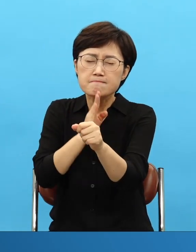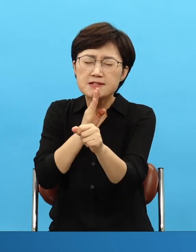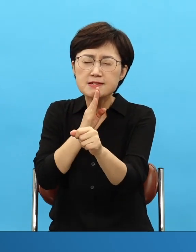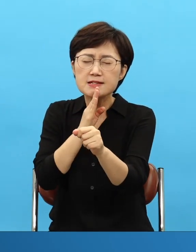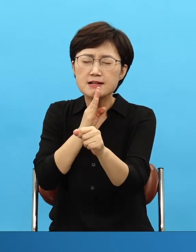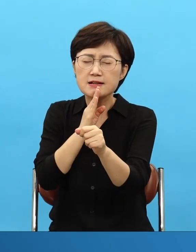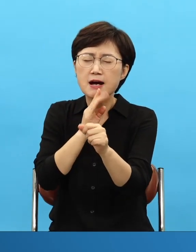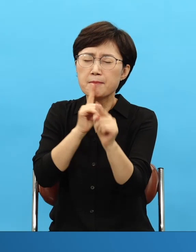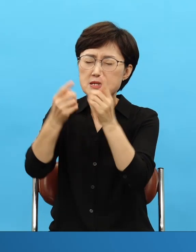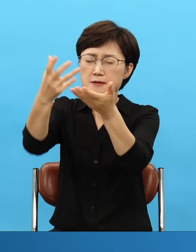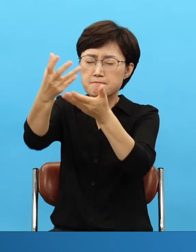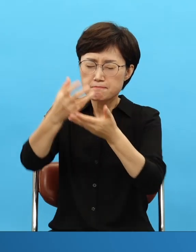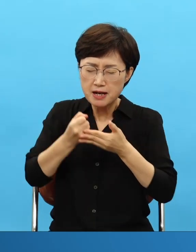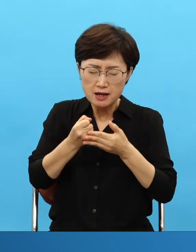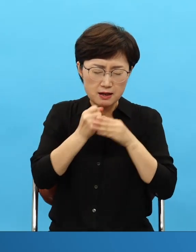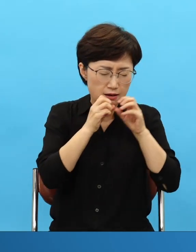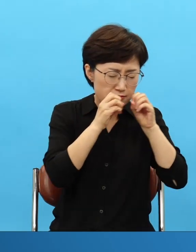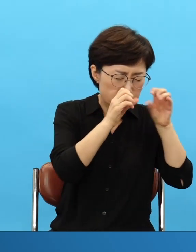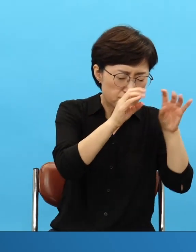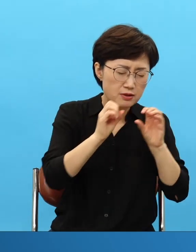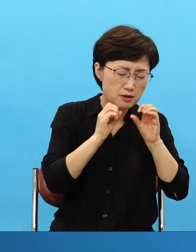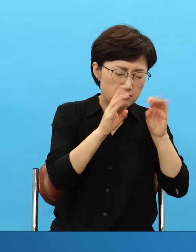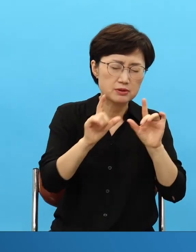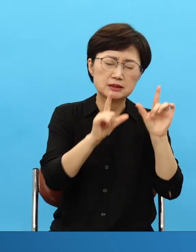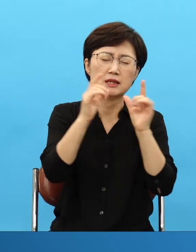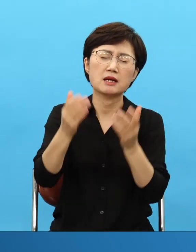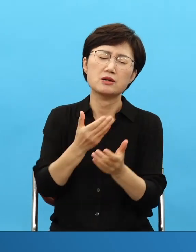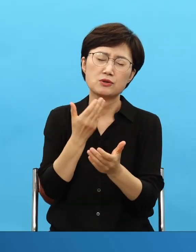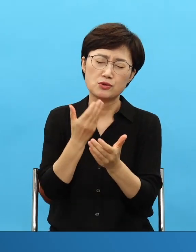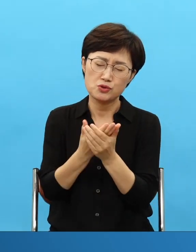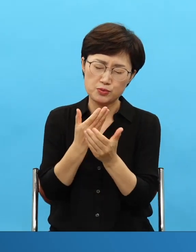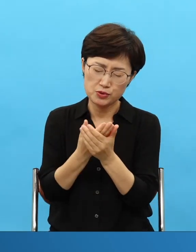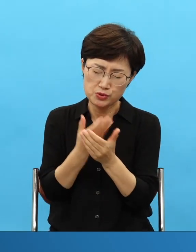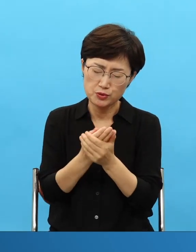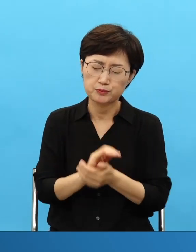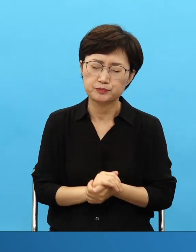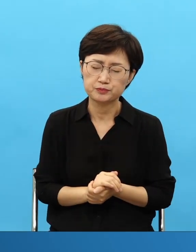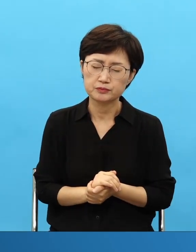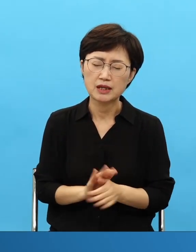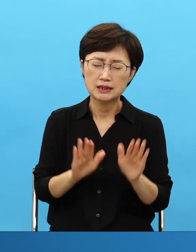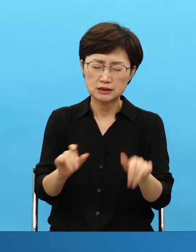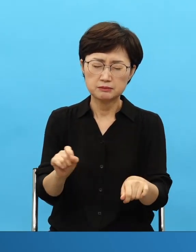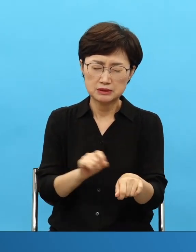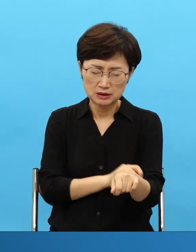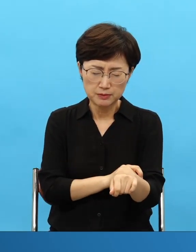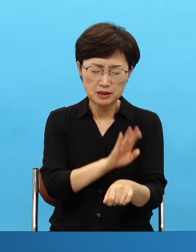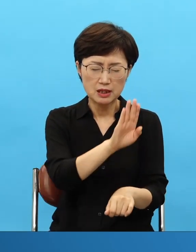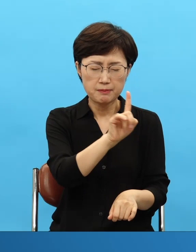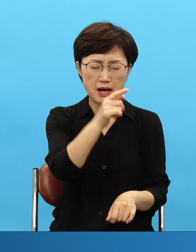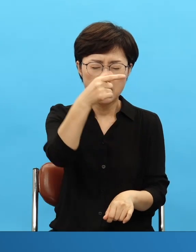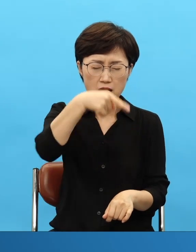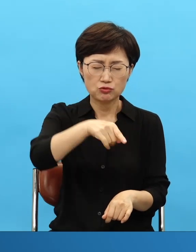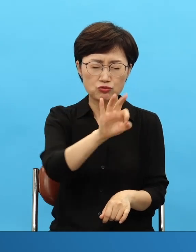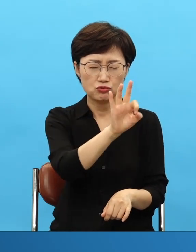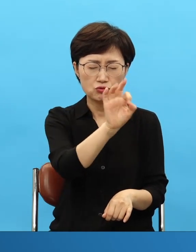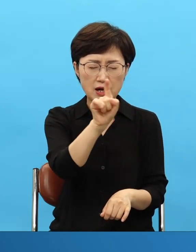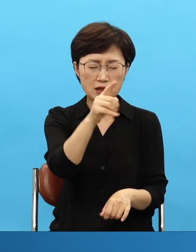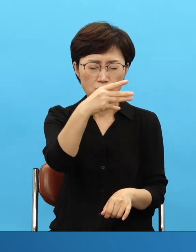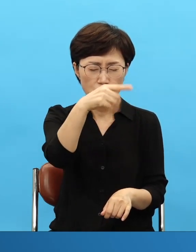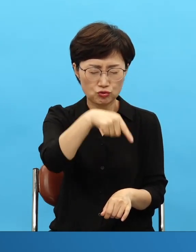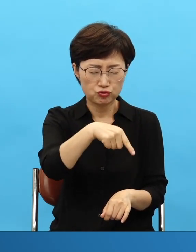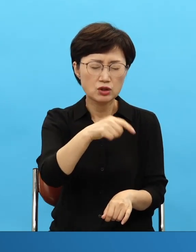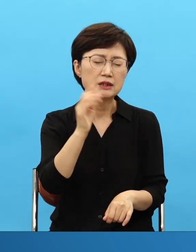enjoyment of your fundamental power and the power to relay this blessing. 특별히 이 시간 바누아투 대통령과 또